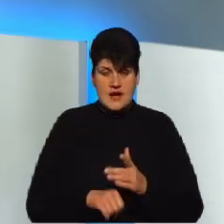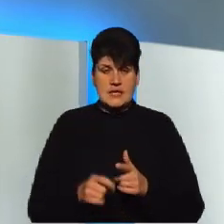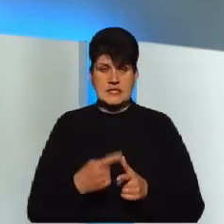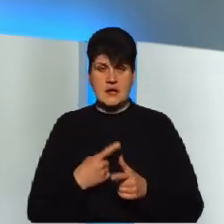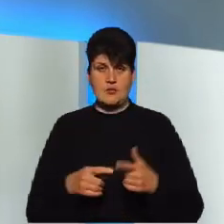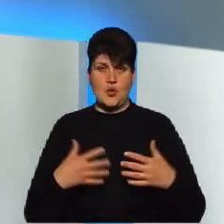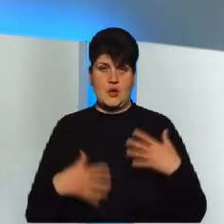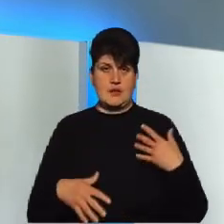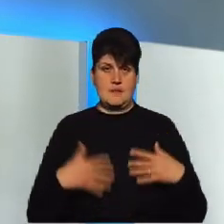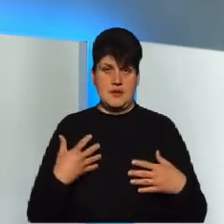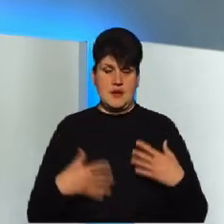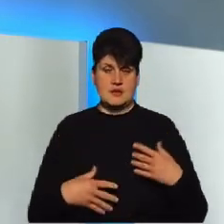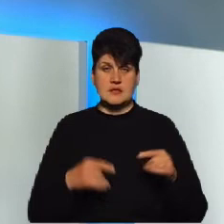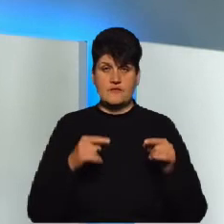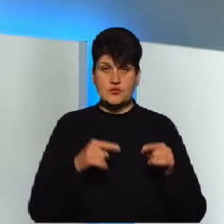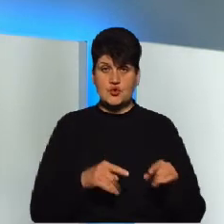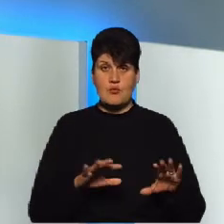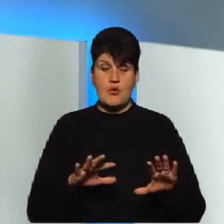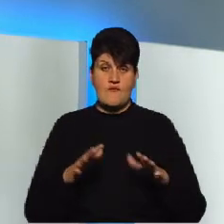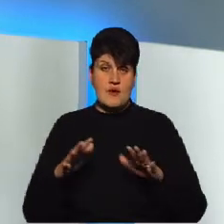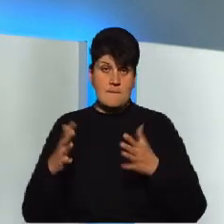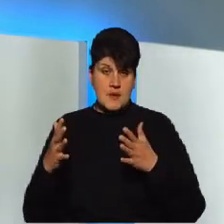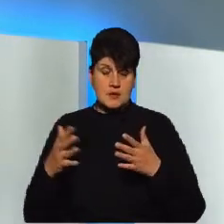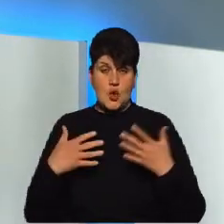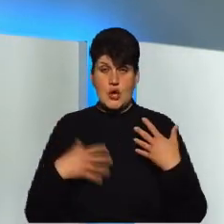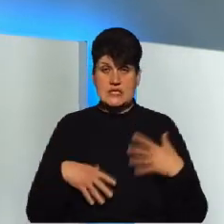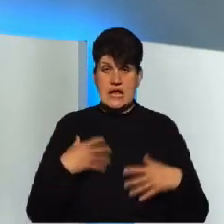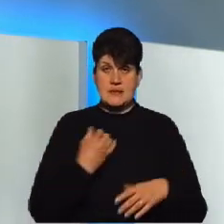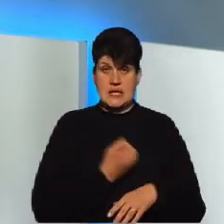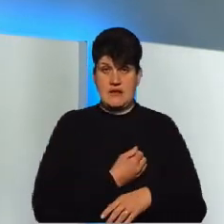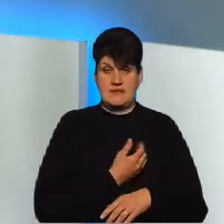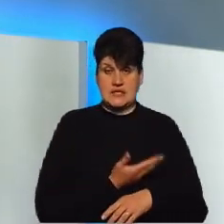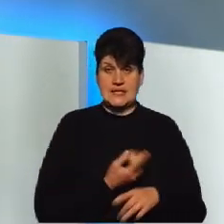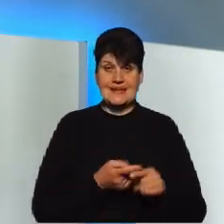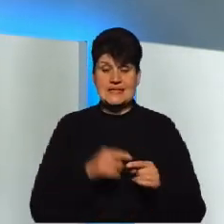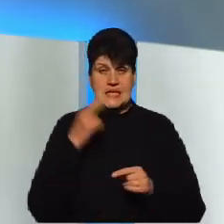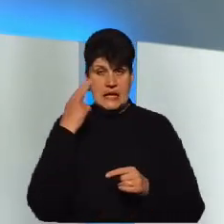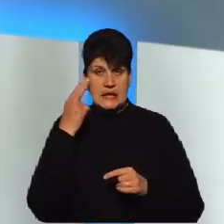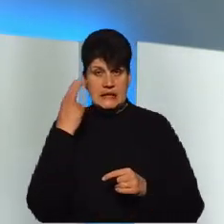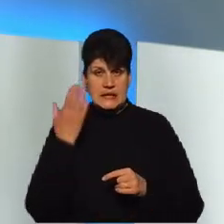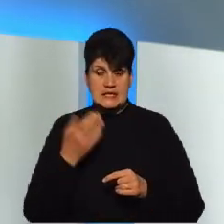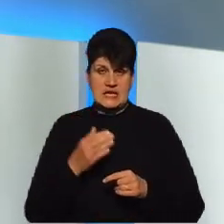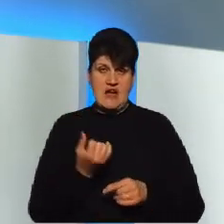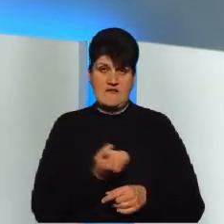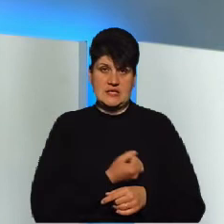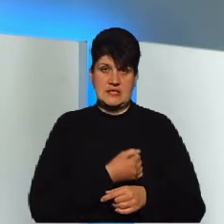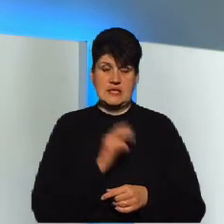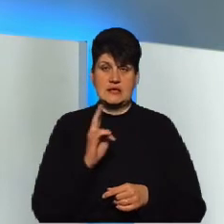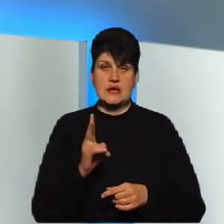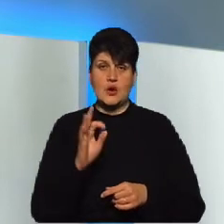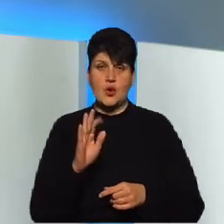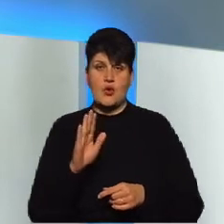даному випадку це атенуйована, ослаблена вакцина. Це китайська вакцина Covishield. Є вакцини,